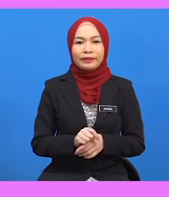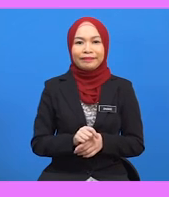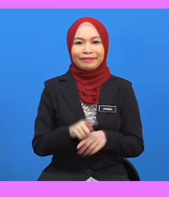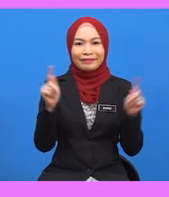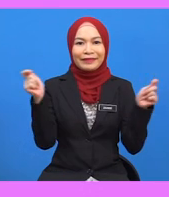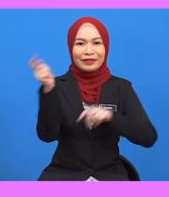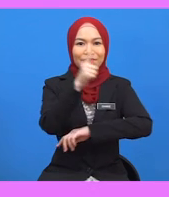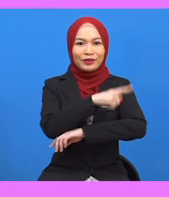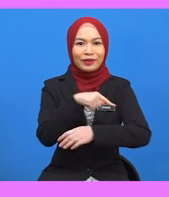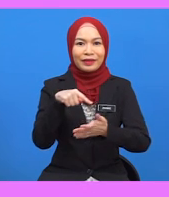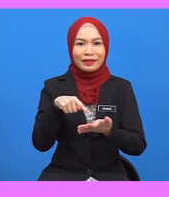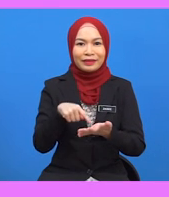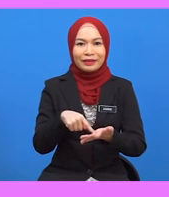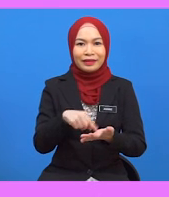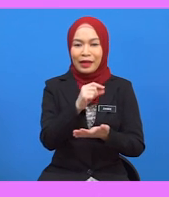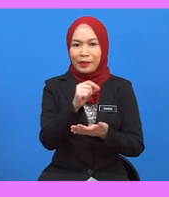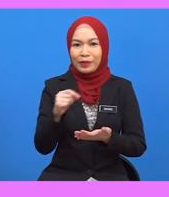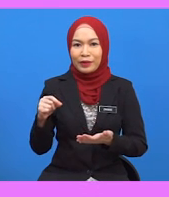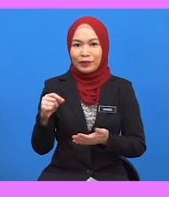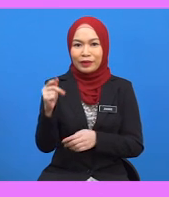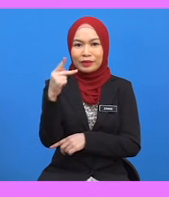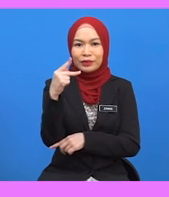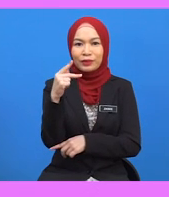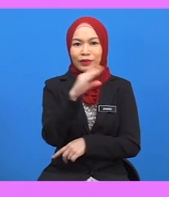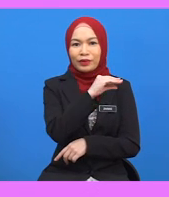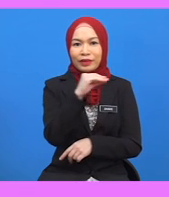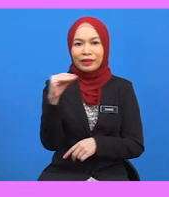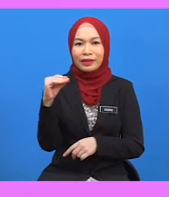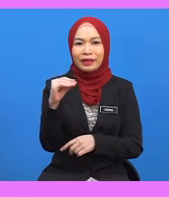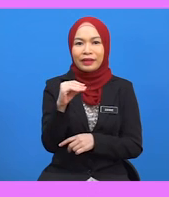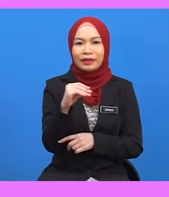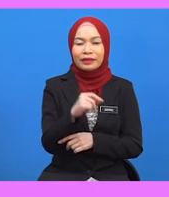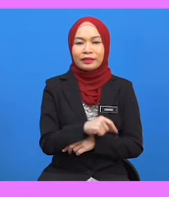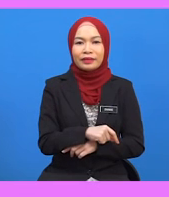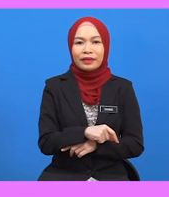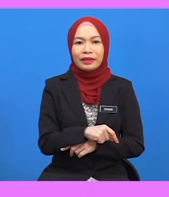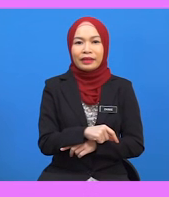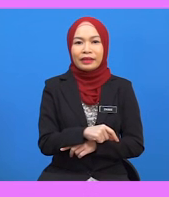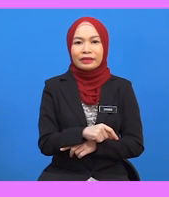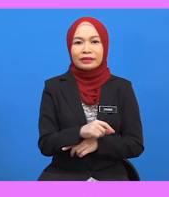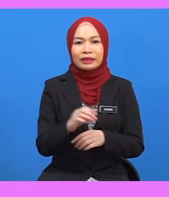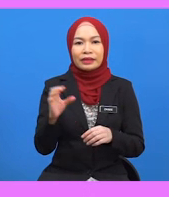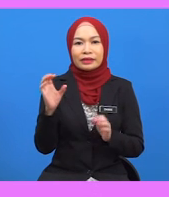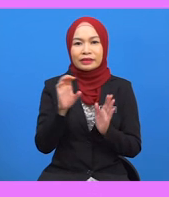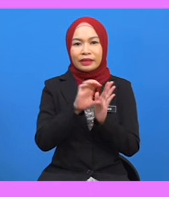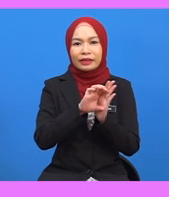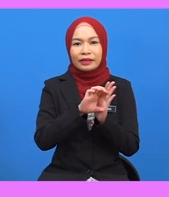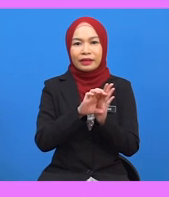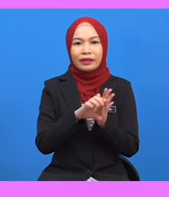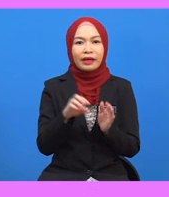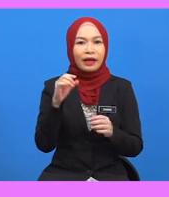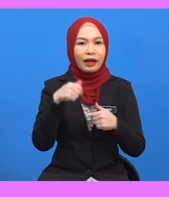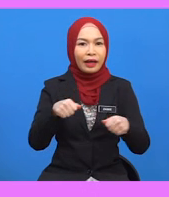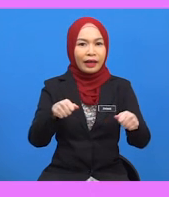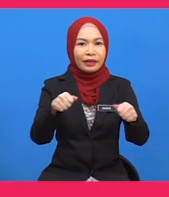3.1.2, iaitu menulis sudokod dan melukis carta alir yang menunjukkan linear search dan